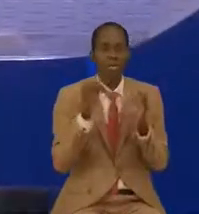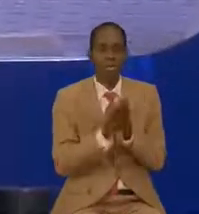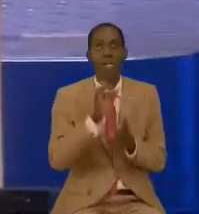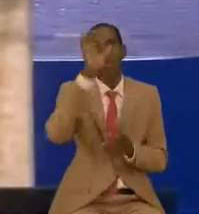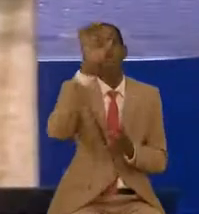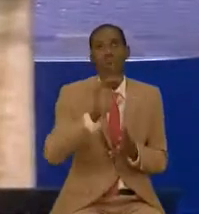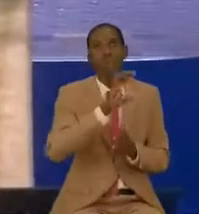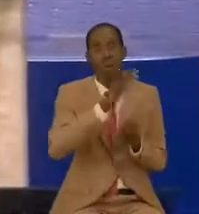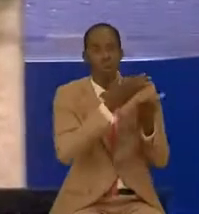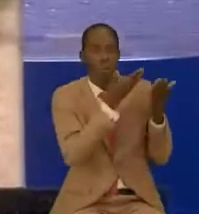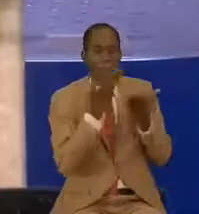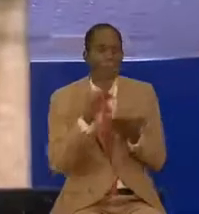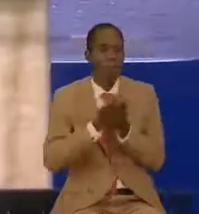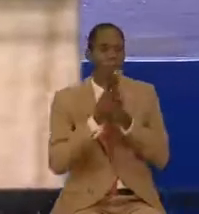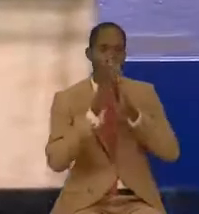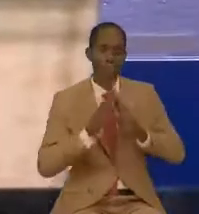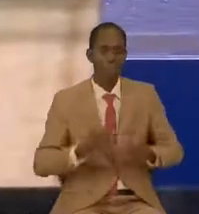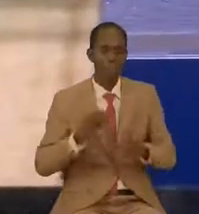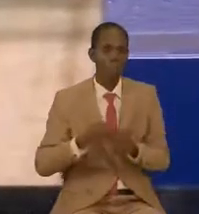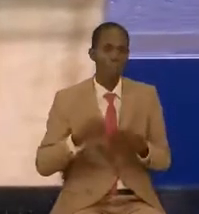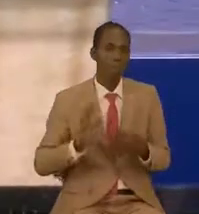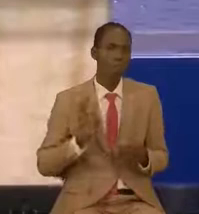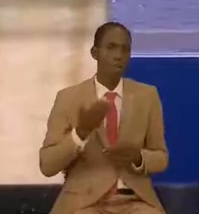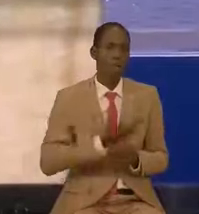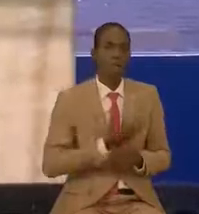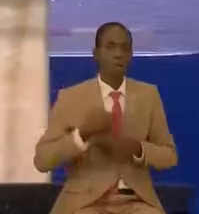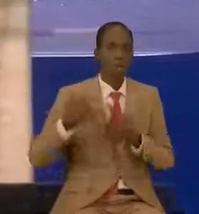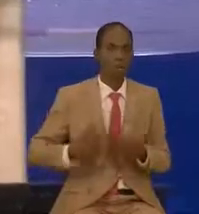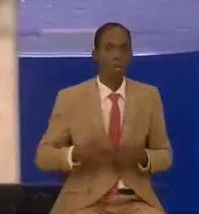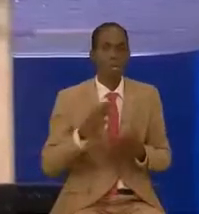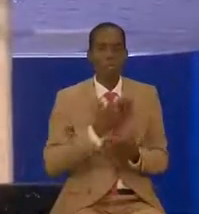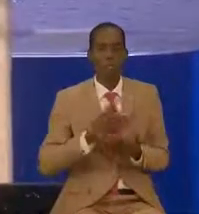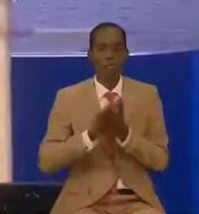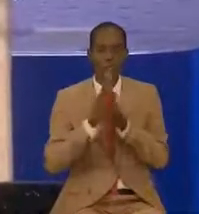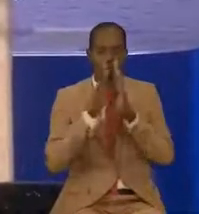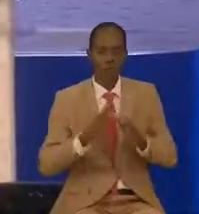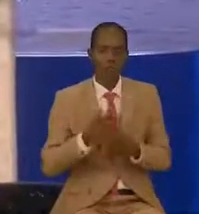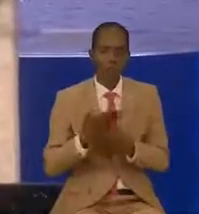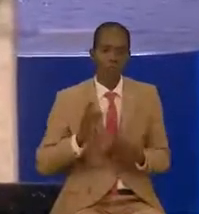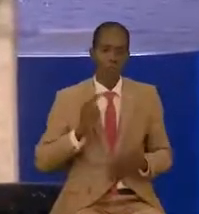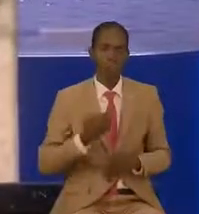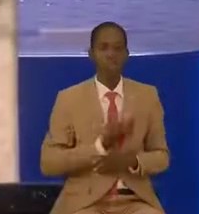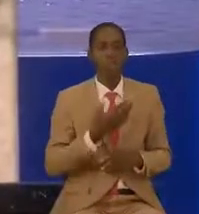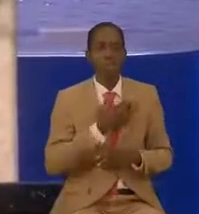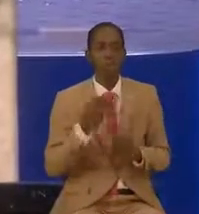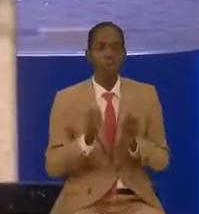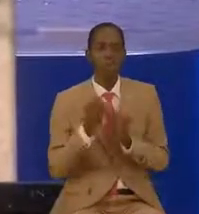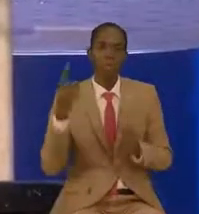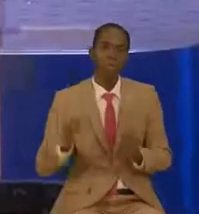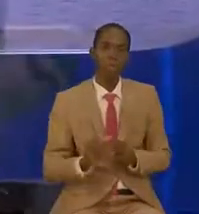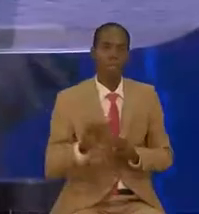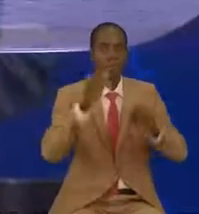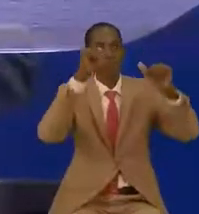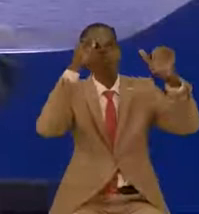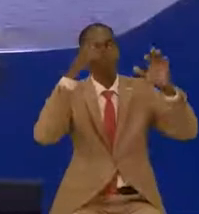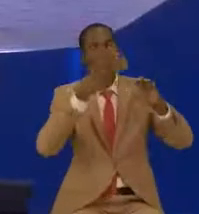amené la paix à notre cœur, la paix entre nous et le Père éternel. Il a voulu par lui